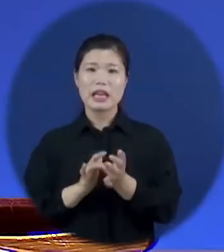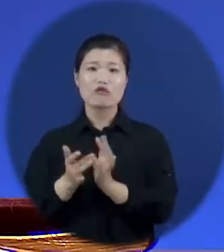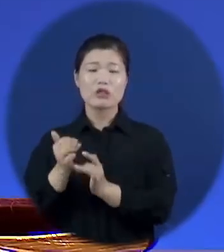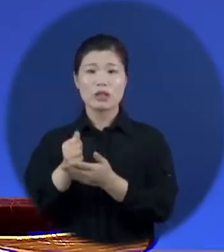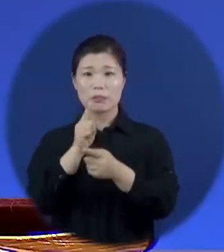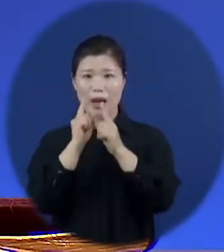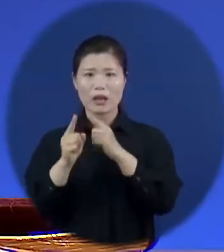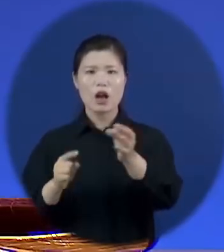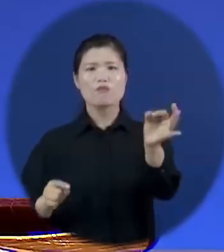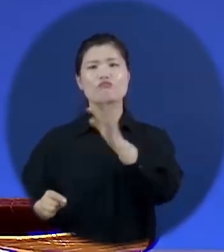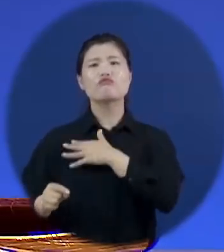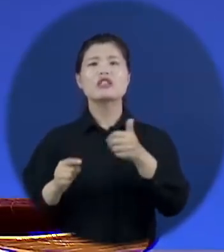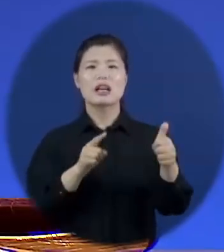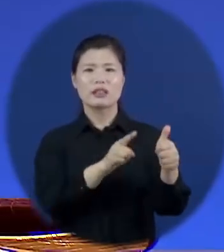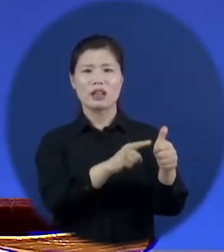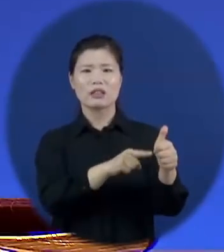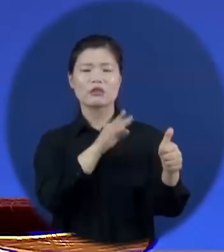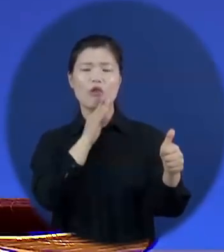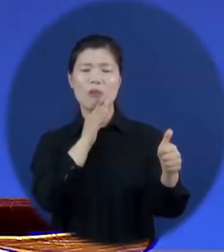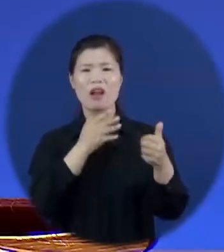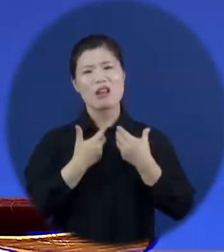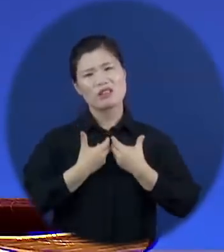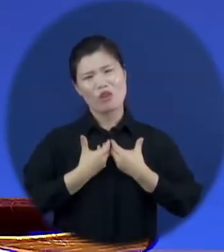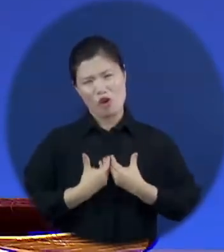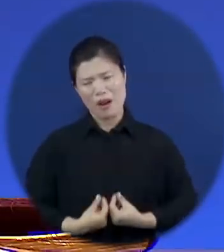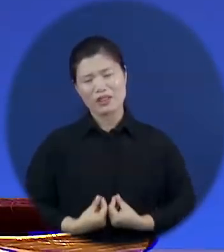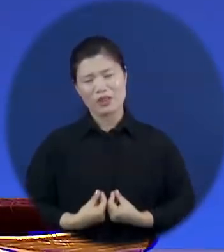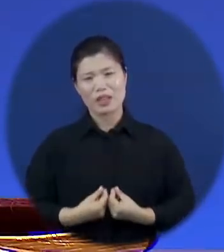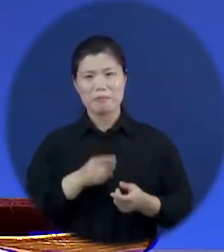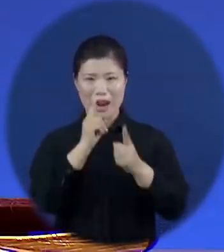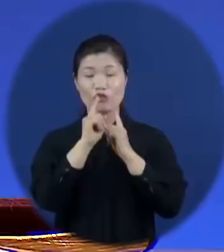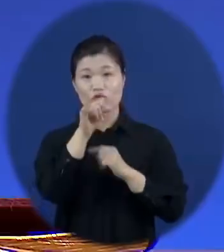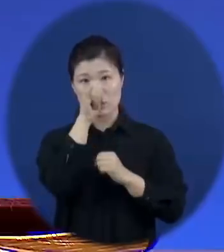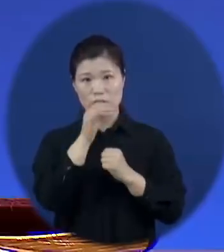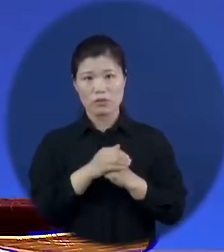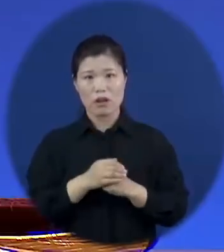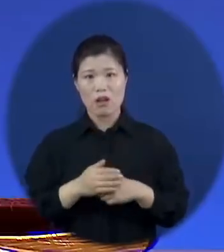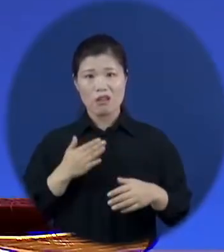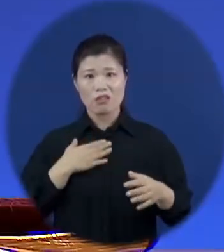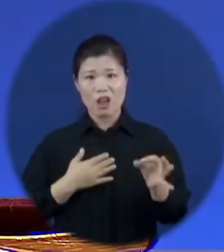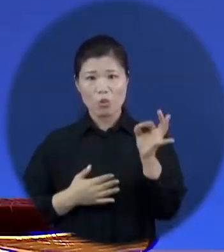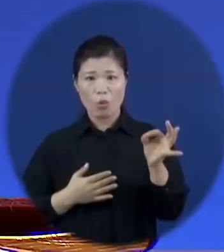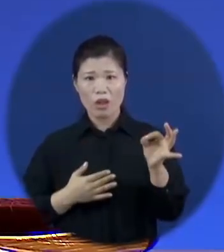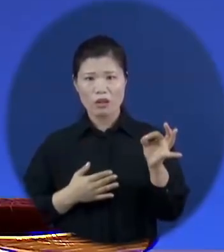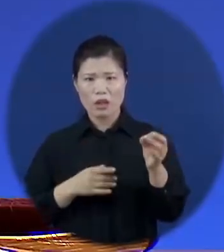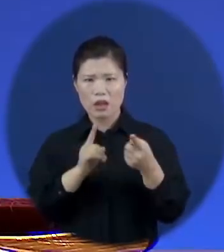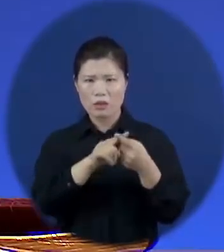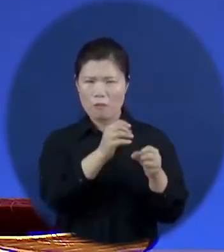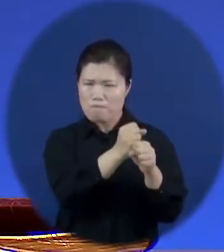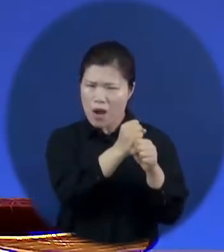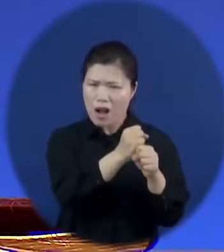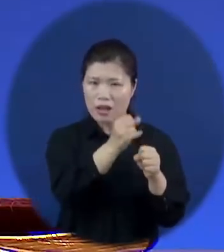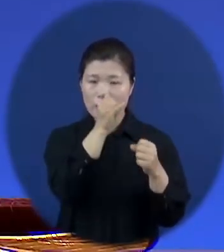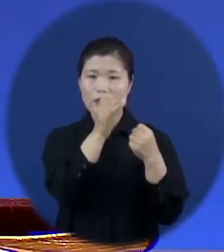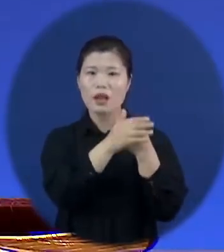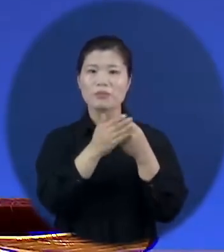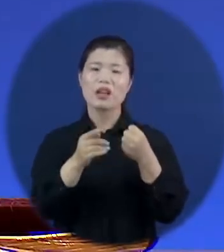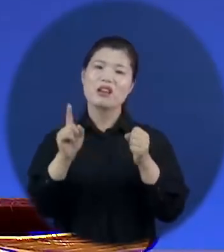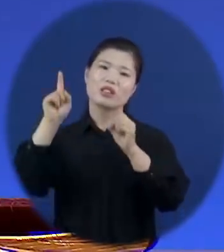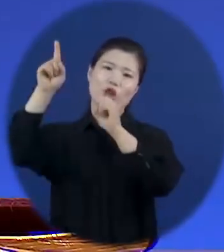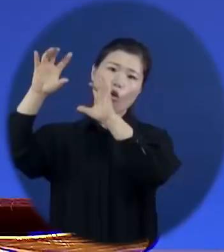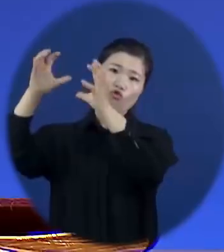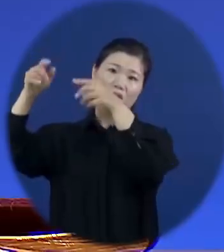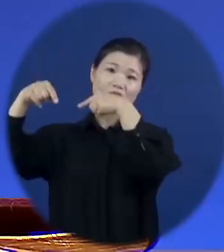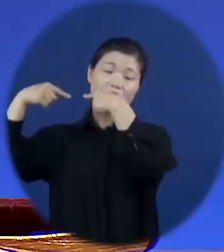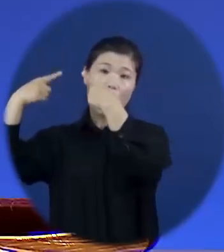말씀은 이 땅의 부자들에게는 절망적인 말씀입니다. 자기 소유에 집착하고 있는 부자는